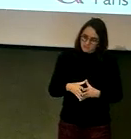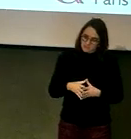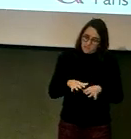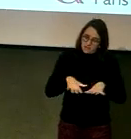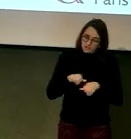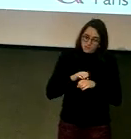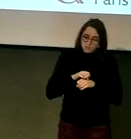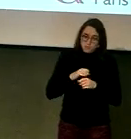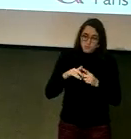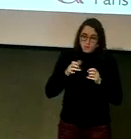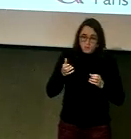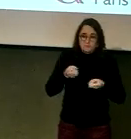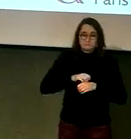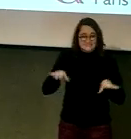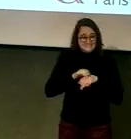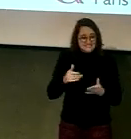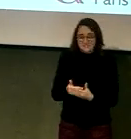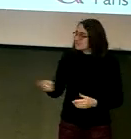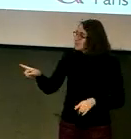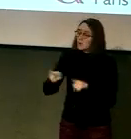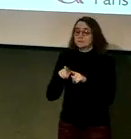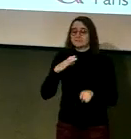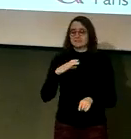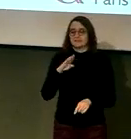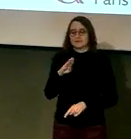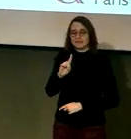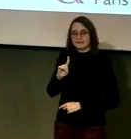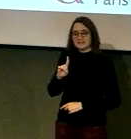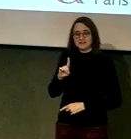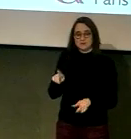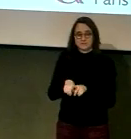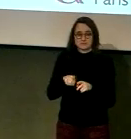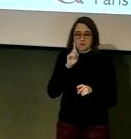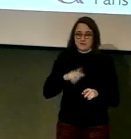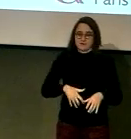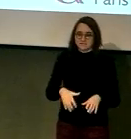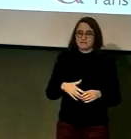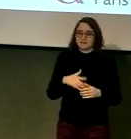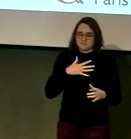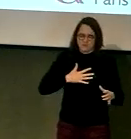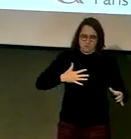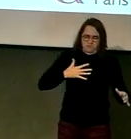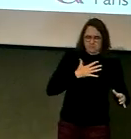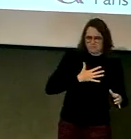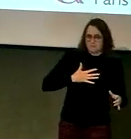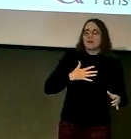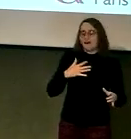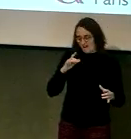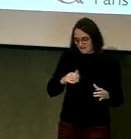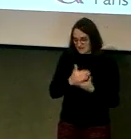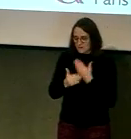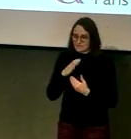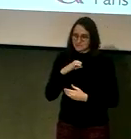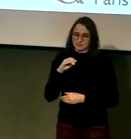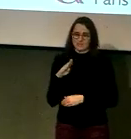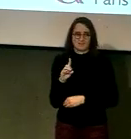générale. Oui, l'augmentation du CBD, c'est énorme auprès des femmes enceintes, justement pour contrôler les nausées. Donc, et là, on n'a pas de données, on n'a pas